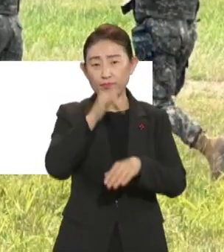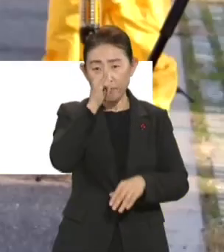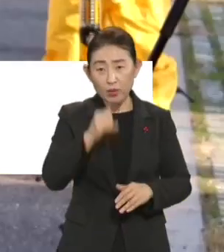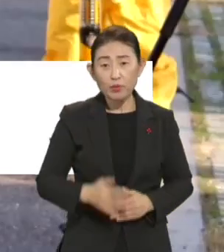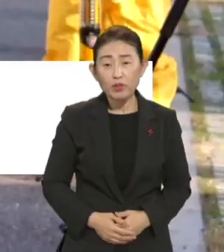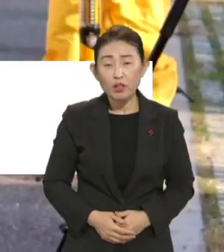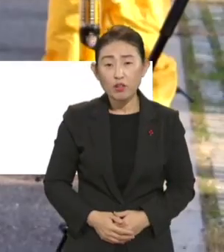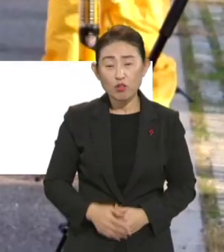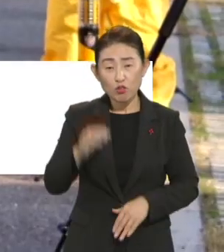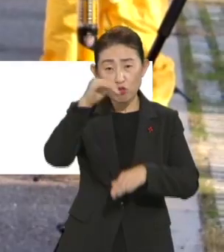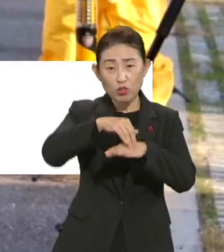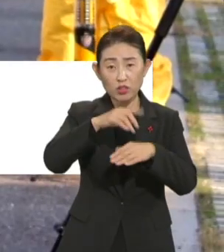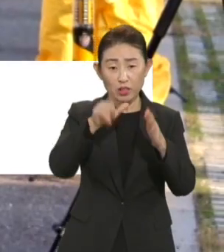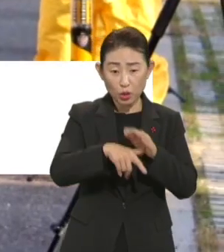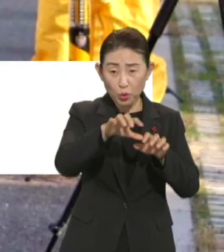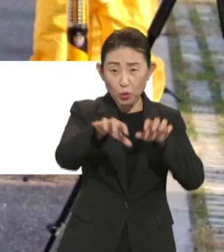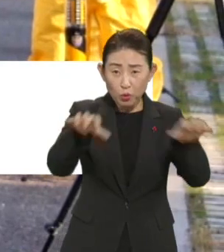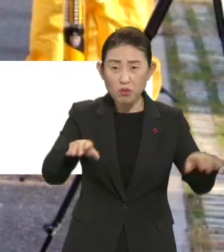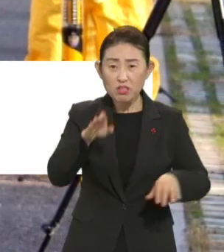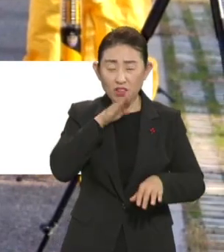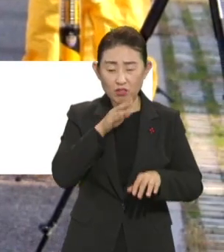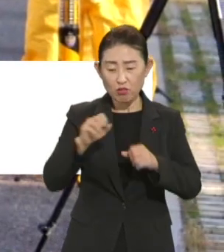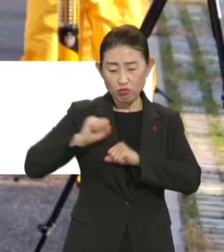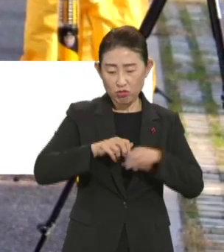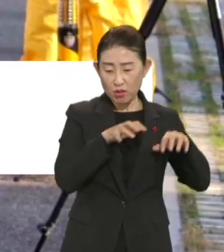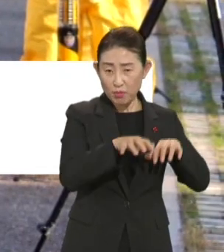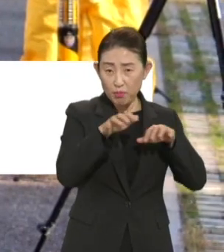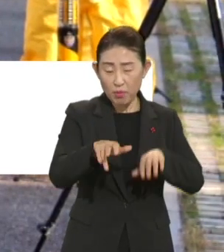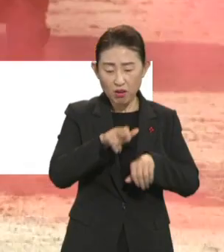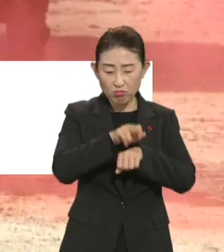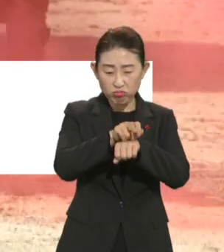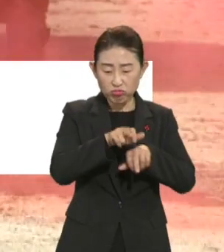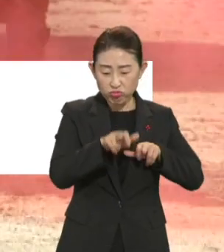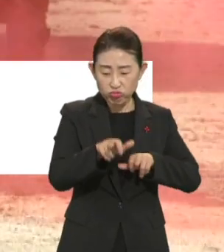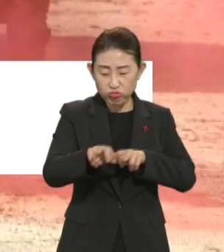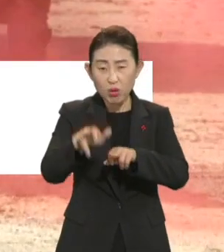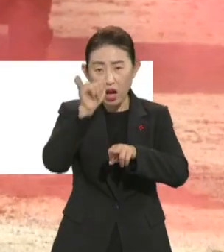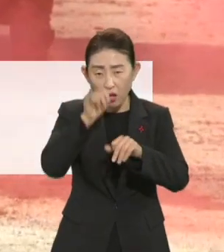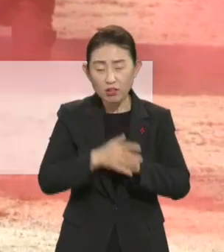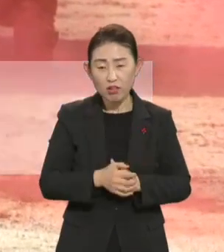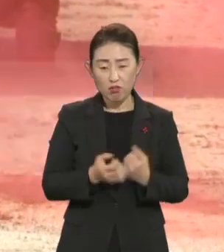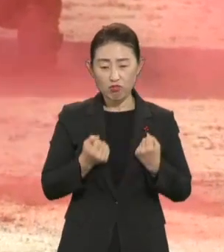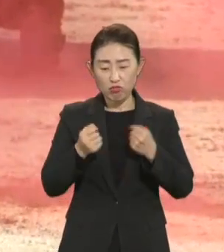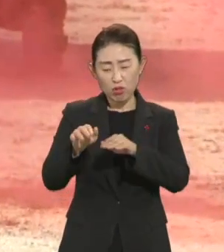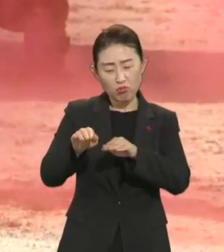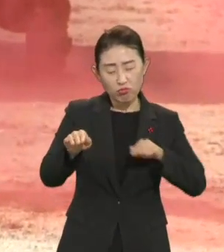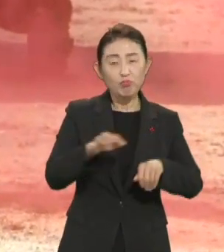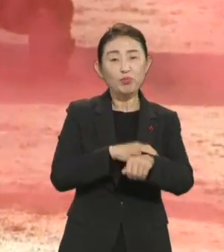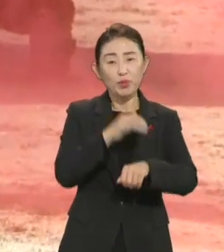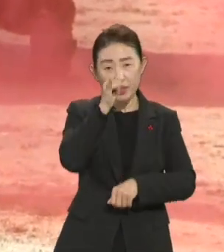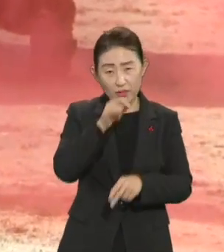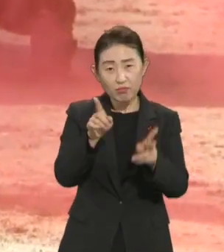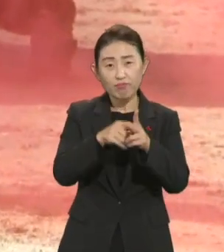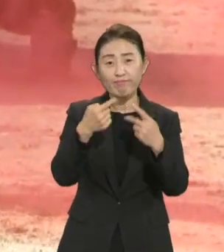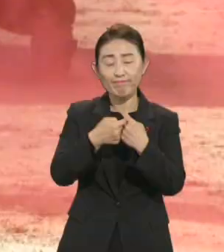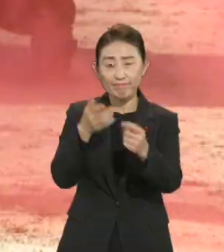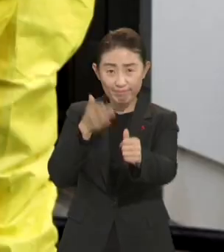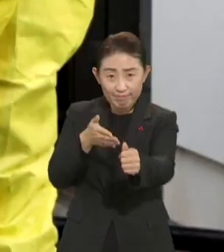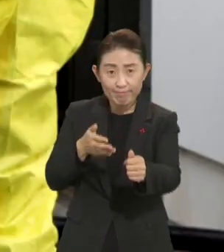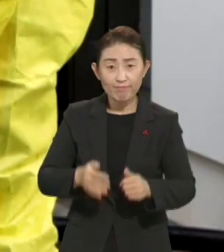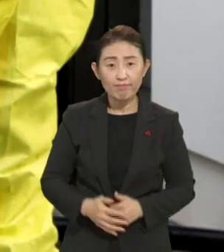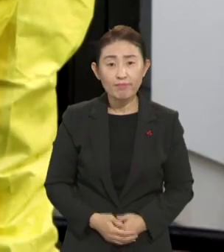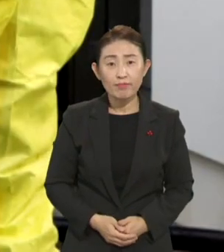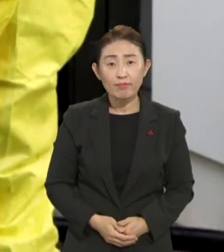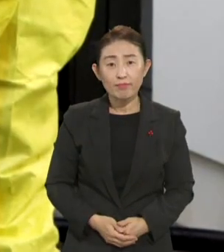군은 훈련 기간 지역 곳곳에서 실제 병력과 장비에 이동으로 교통 불편 등이 이어질 수 있다며 주민들의 양해를